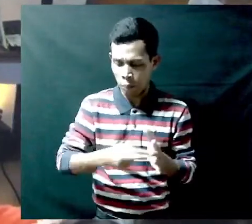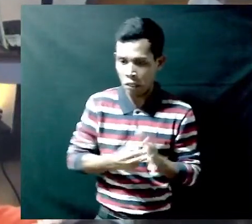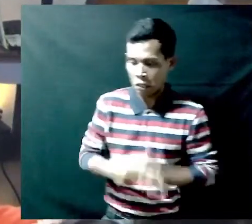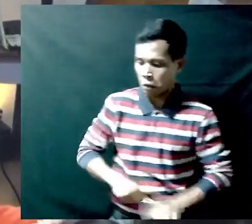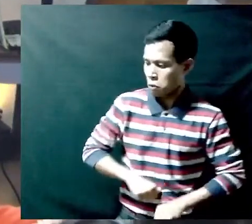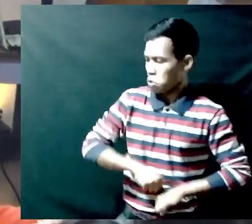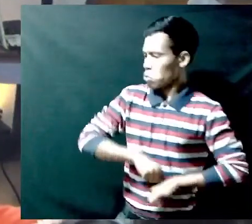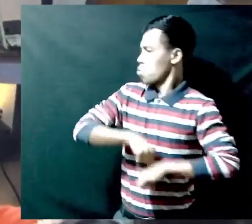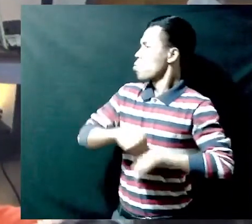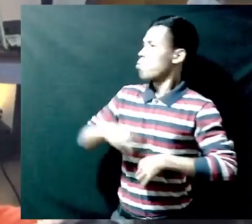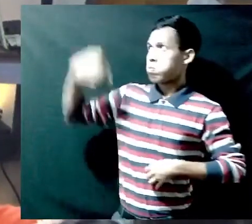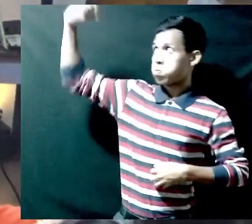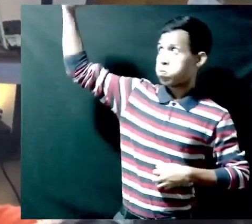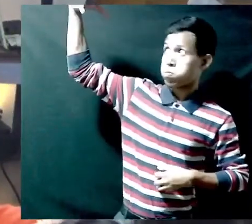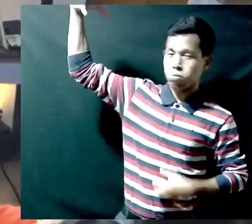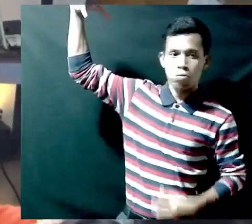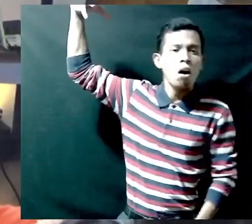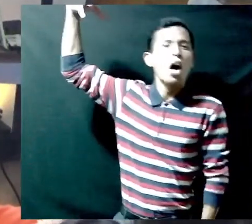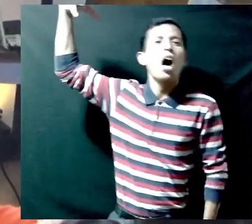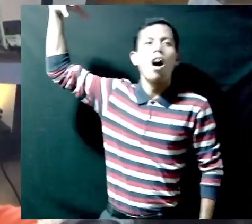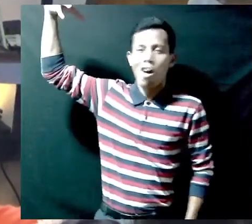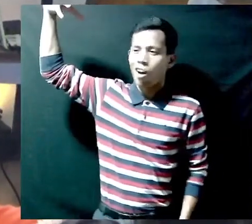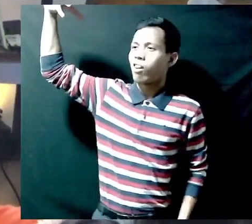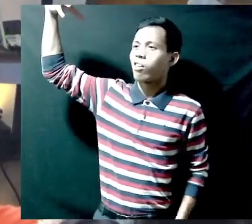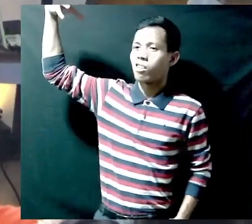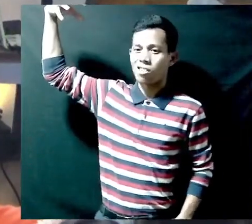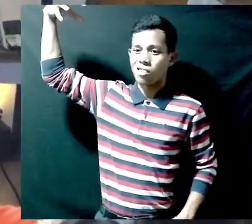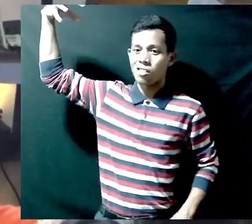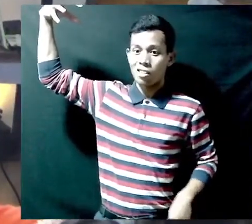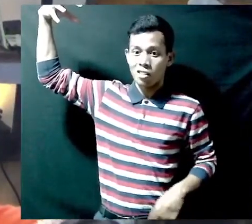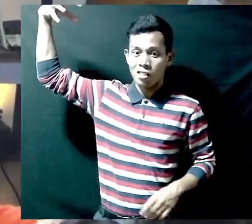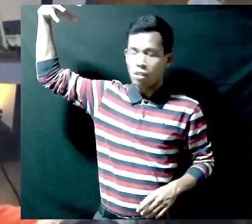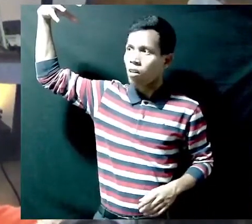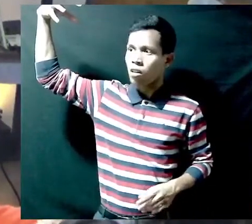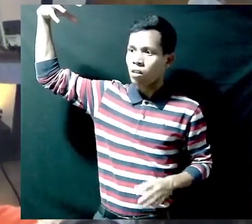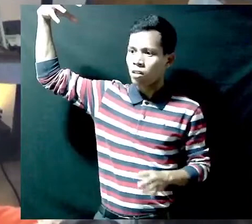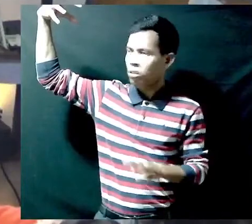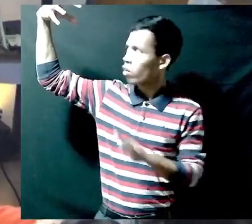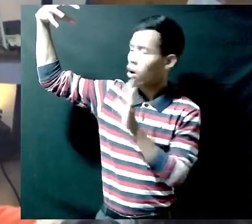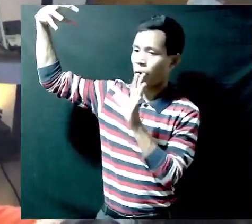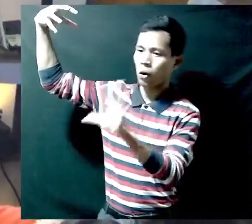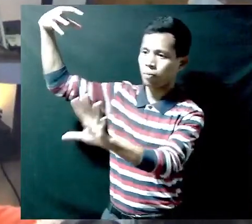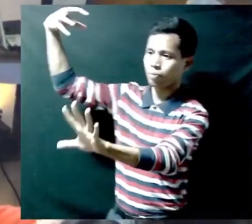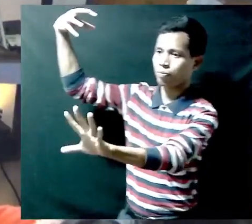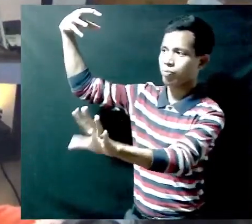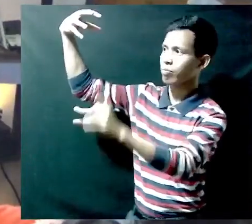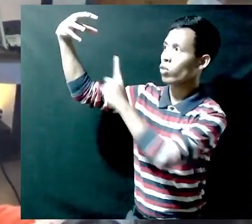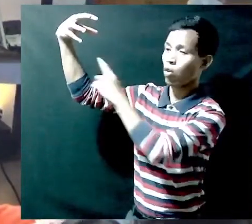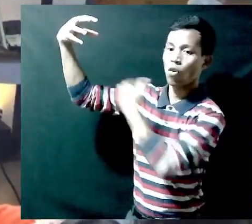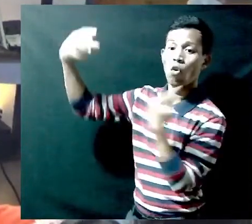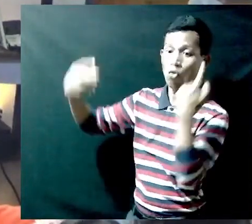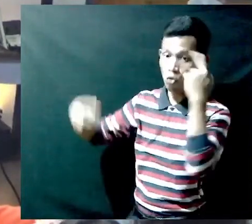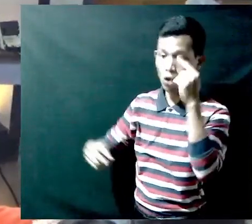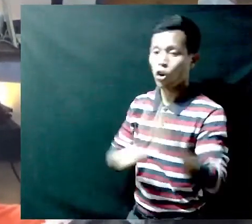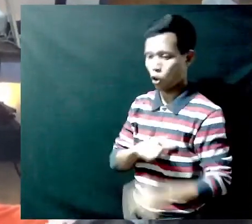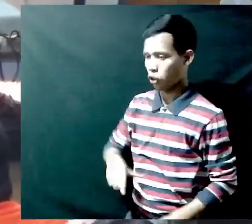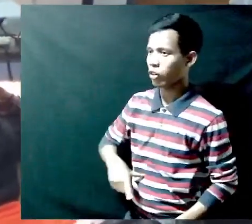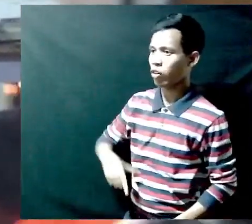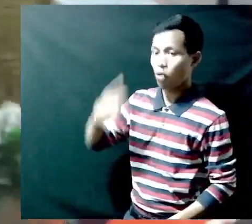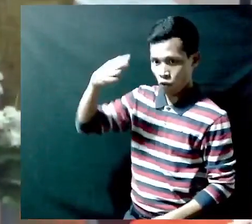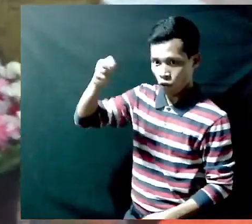Dapat pag ginanon ka ng spotlight, ang tingin mo kagad, oops, para kay Lord. Sa kaluwalhatian ni Lord.